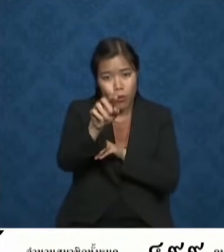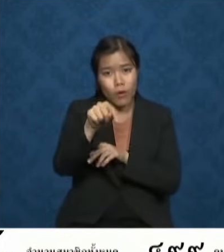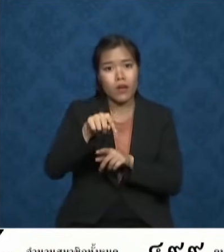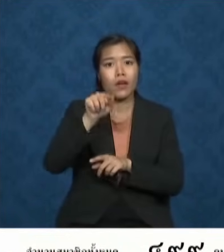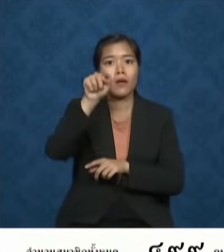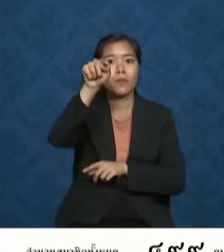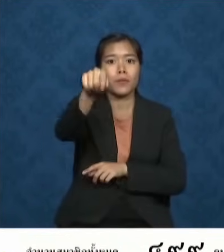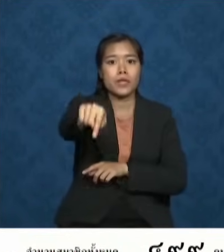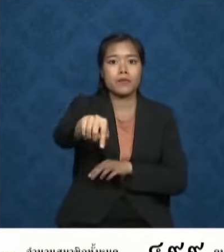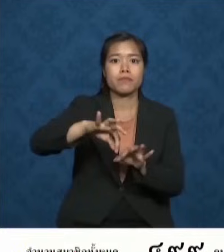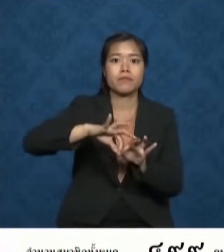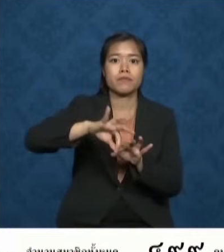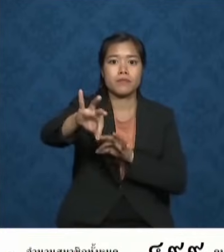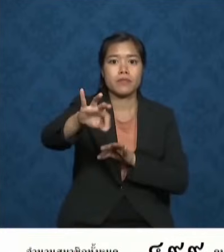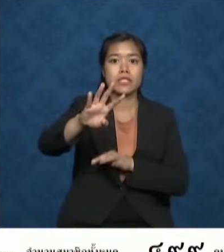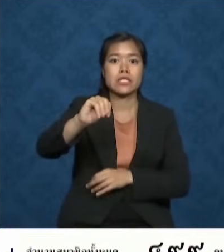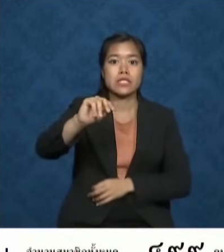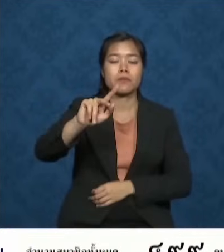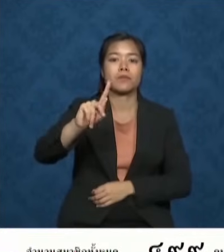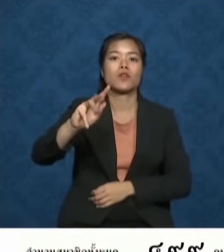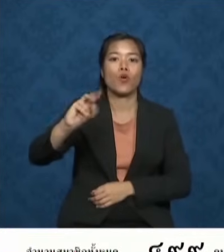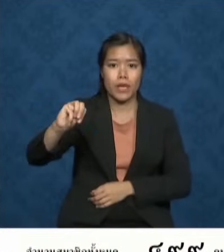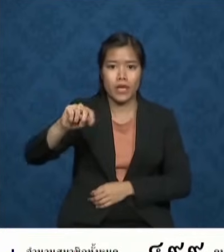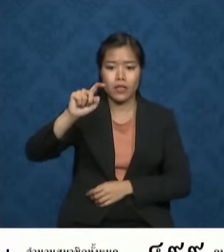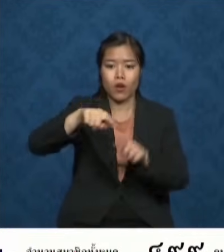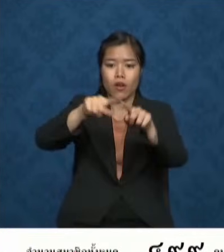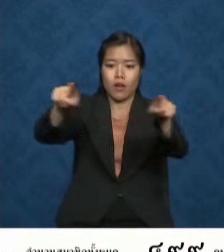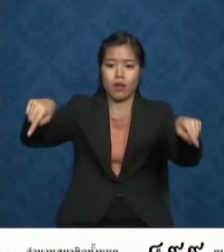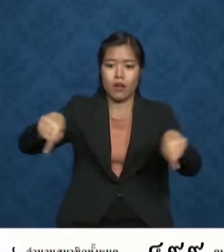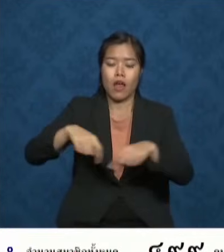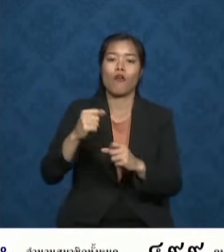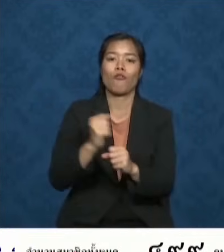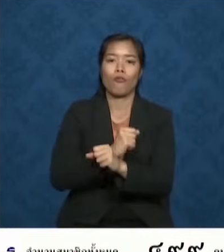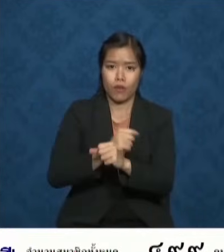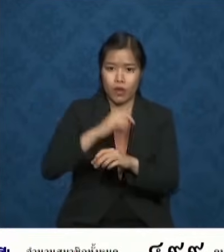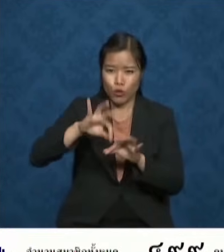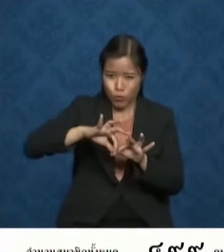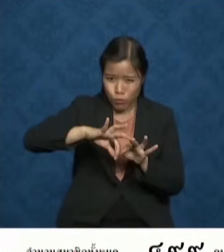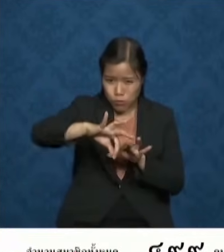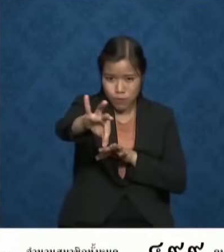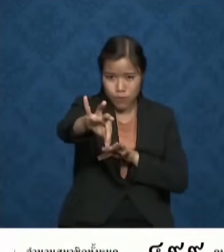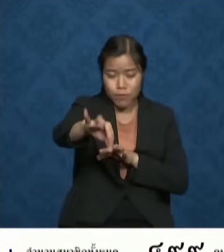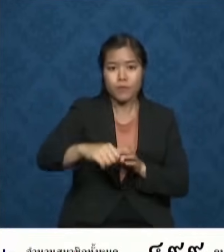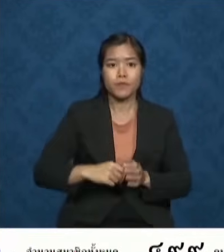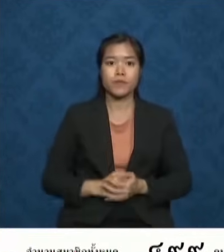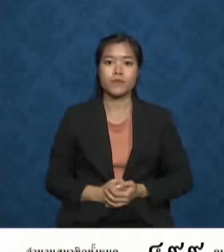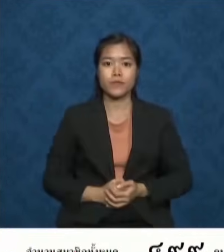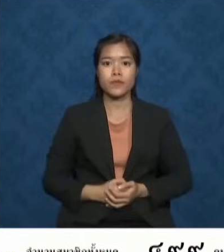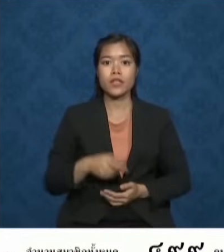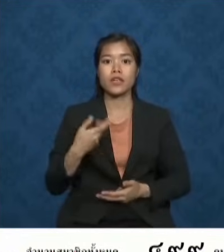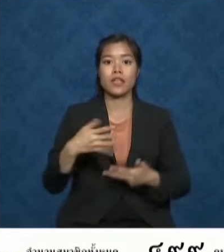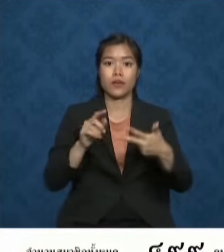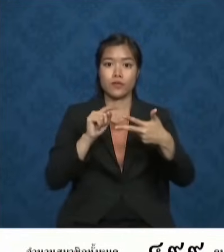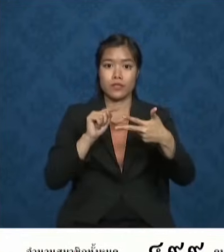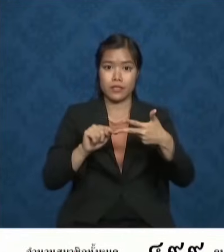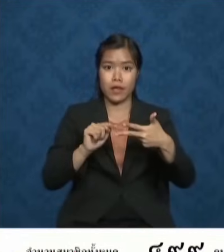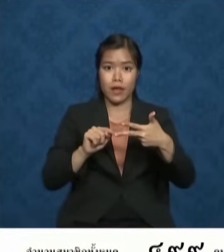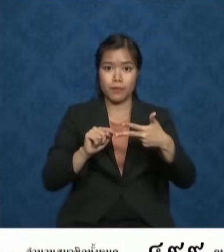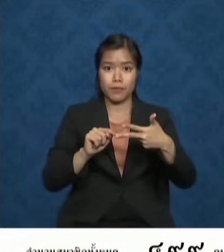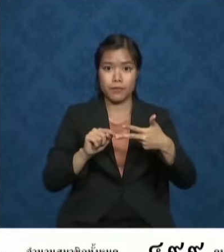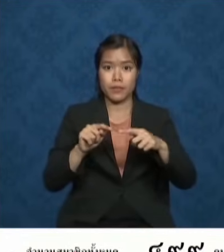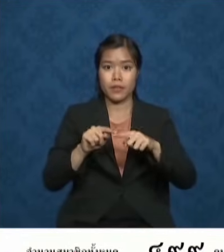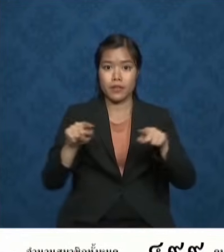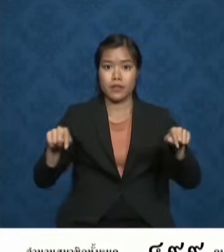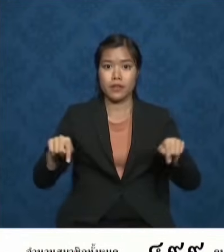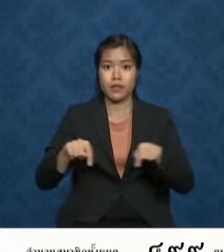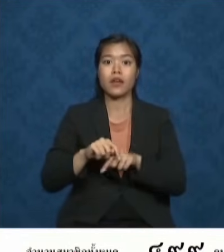าวเพราะนั้นอันนี้คือส่วนหนึ่งที่ทหารเอาไว้เยอะส่วนที่3ที่ทหารเอาไว้นี่คือเป็น